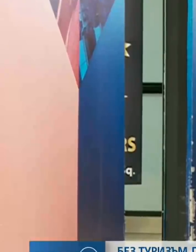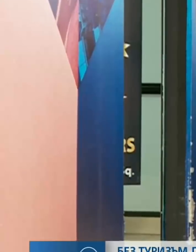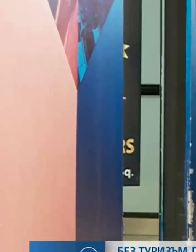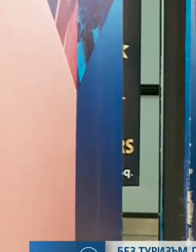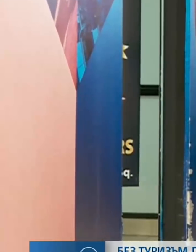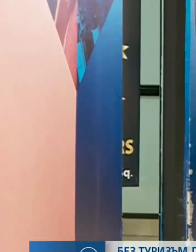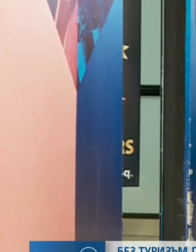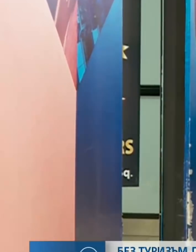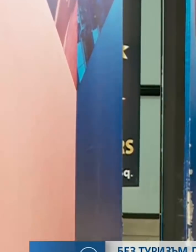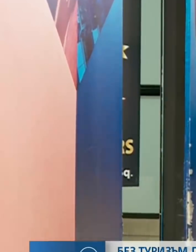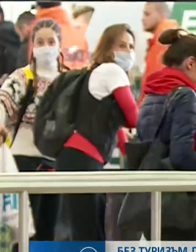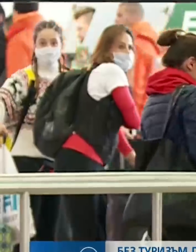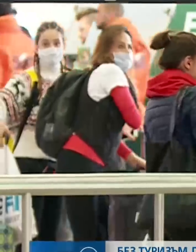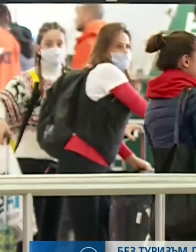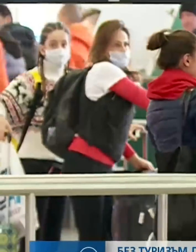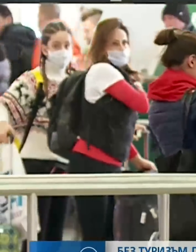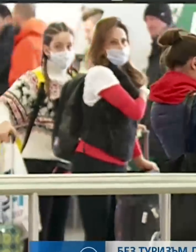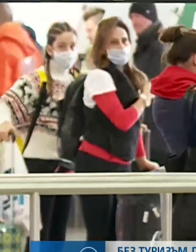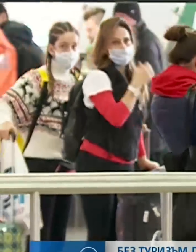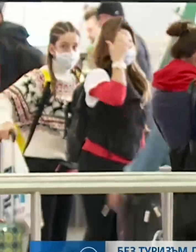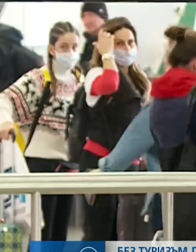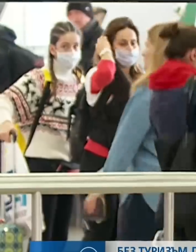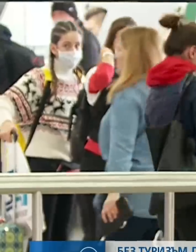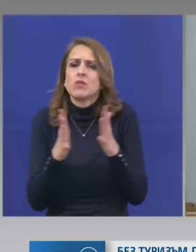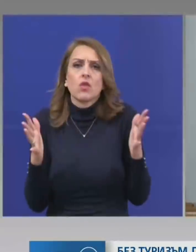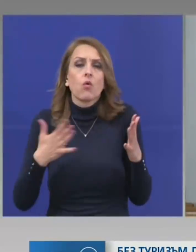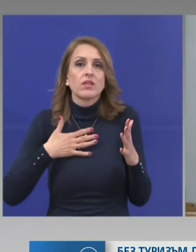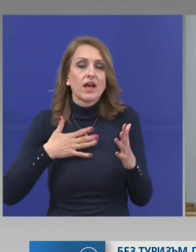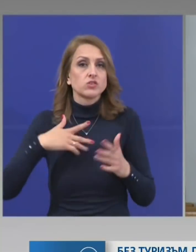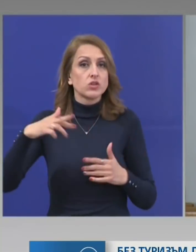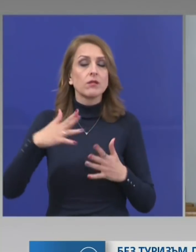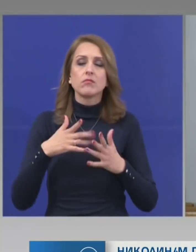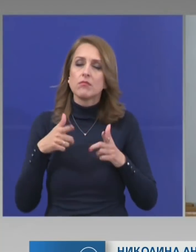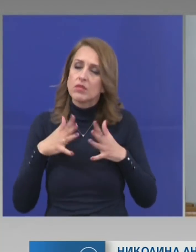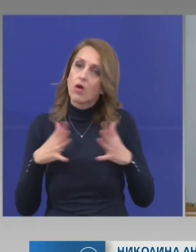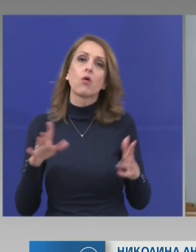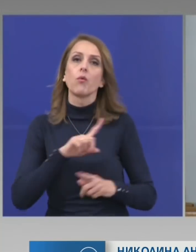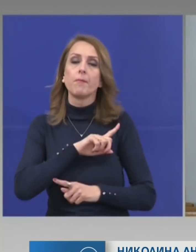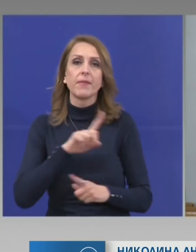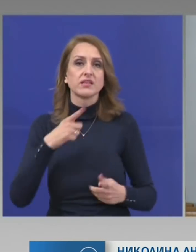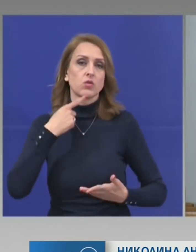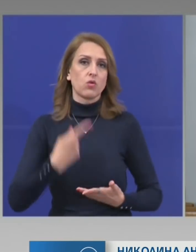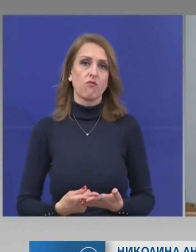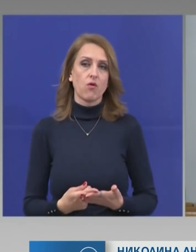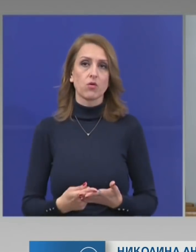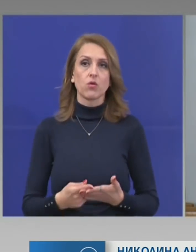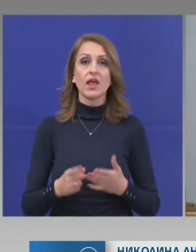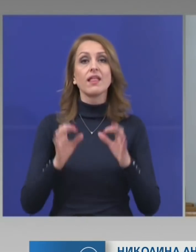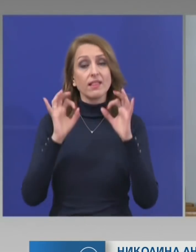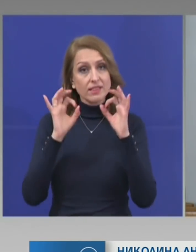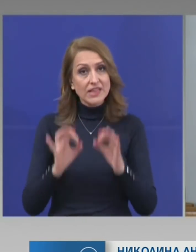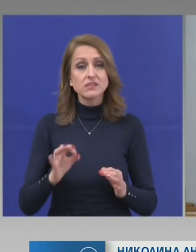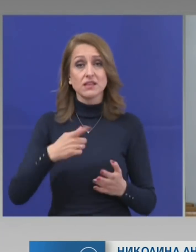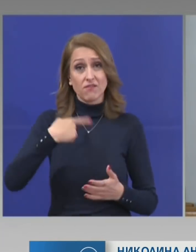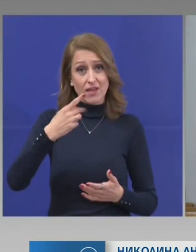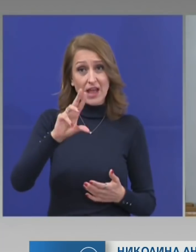които не са належащи, а именно тези с цел удоволствие, трябва да спрат. Много е безотговорно всичко това. Наистина, уверявам ви,